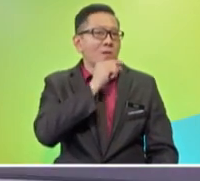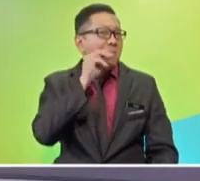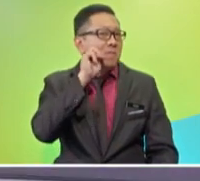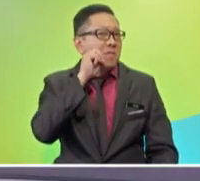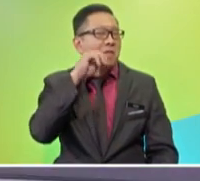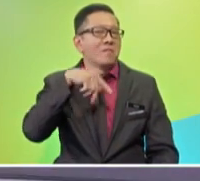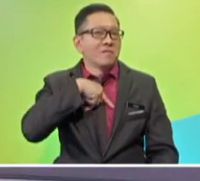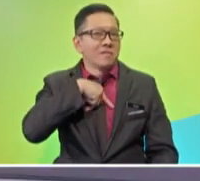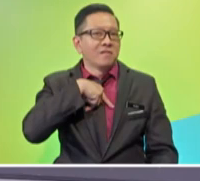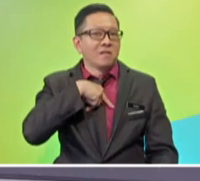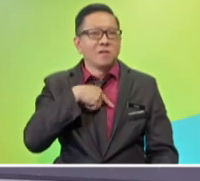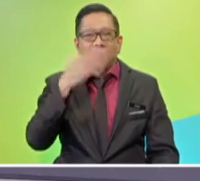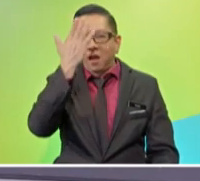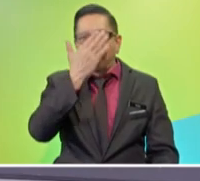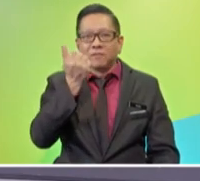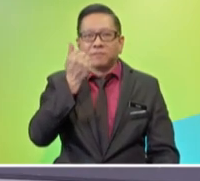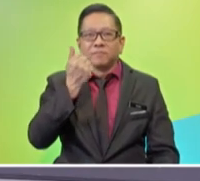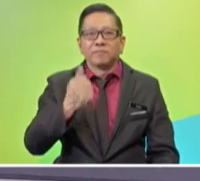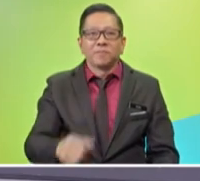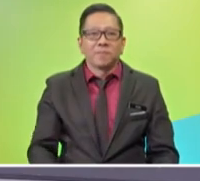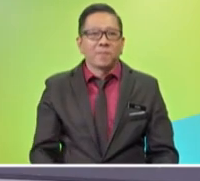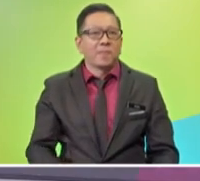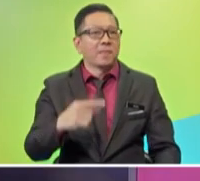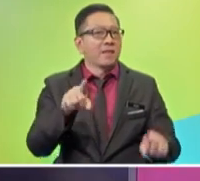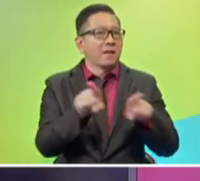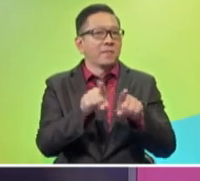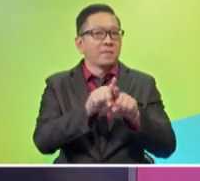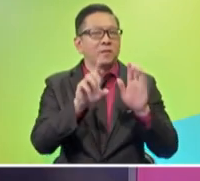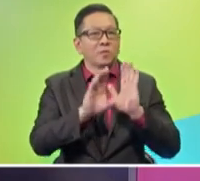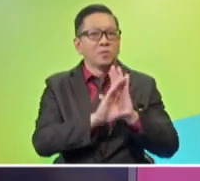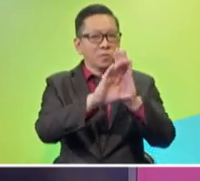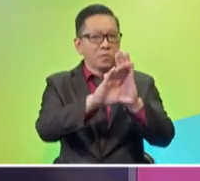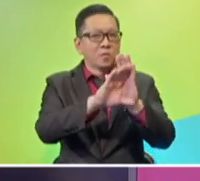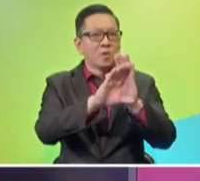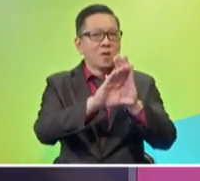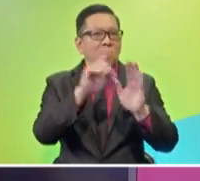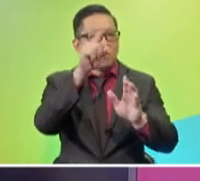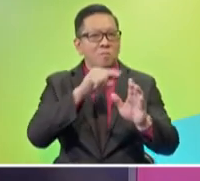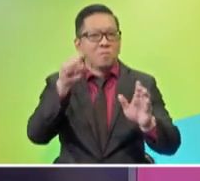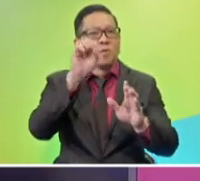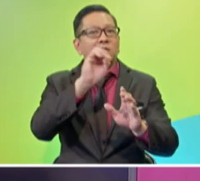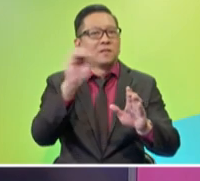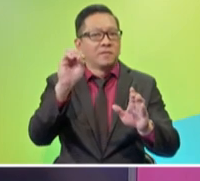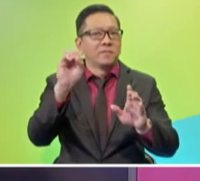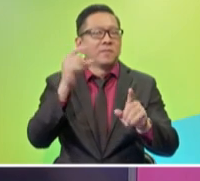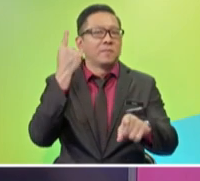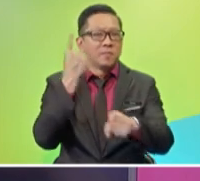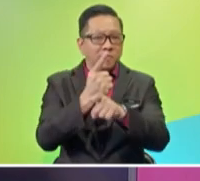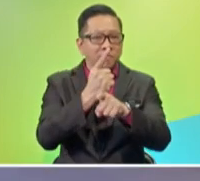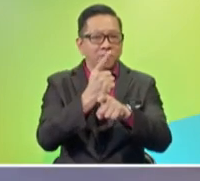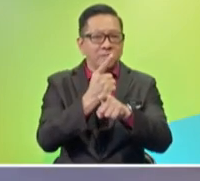cikgu? Jadi, cantik. Macam contoh tadi. Jadi tak? Jadi. Jadi kita dah ada tiga ni. Yeah.